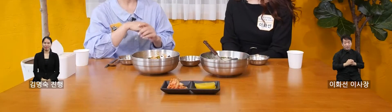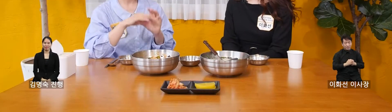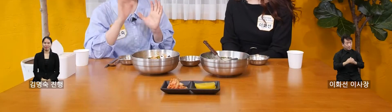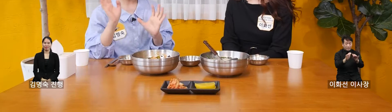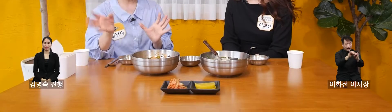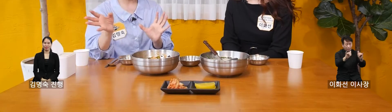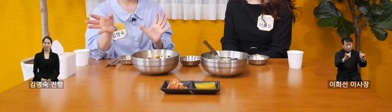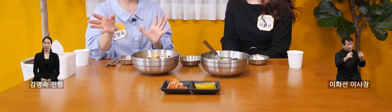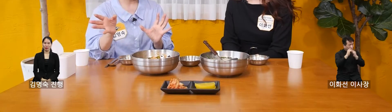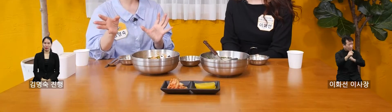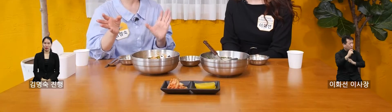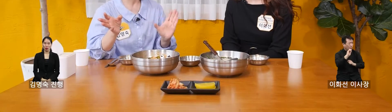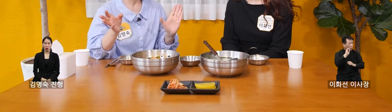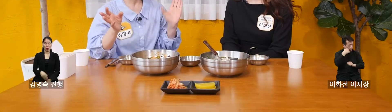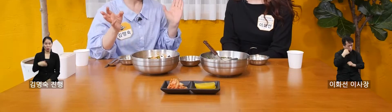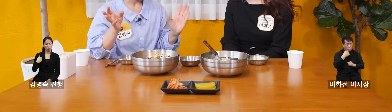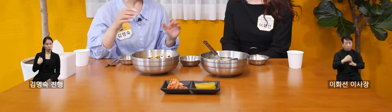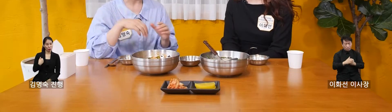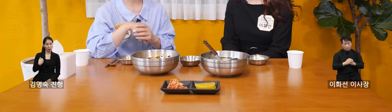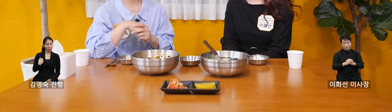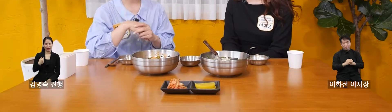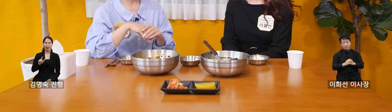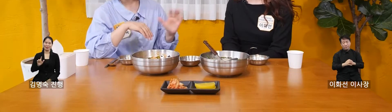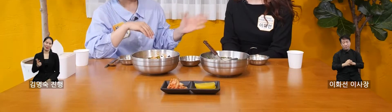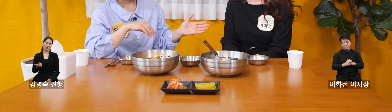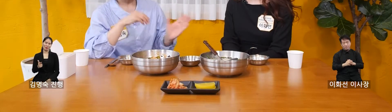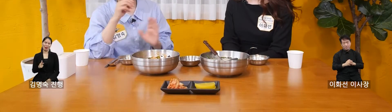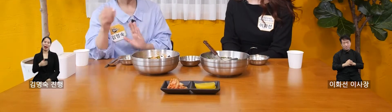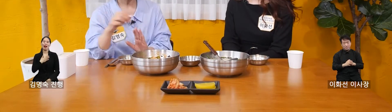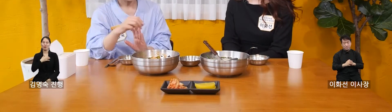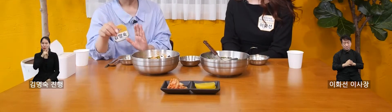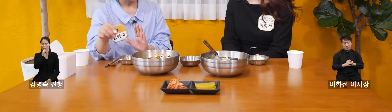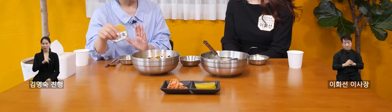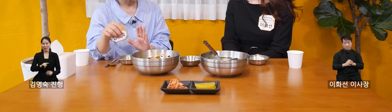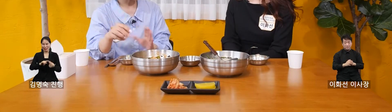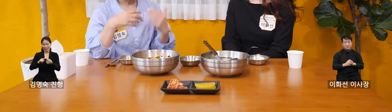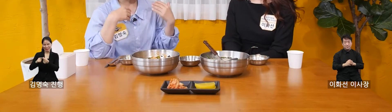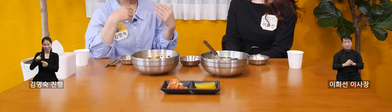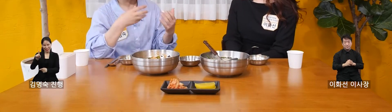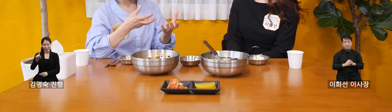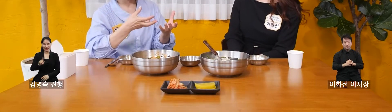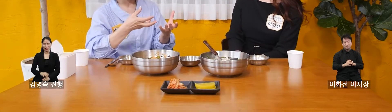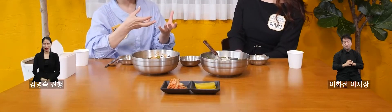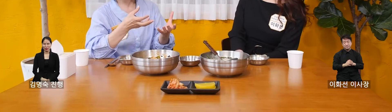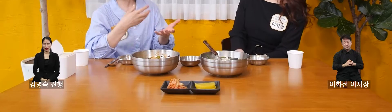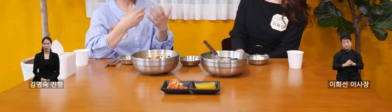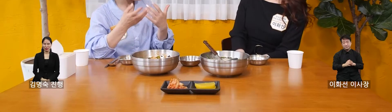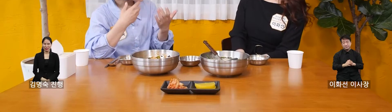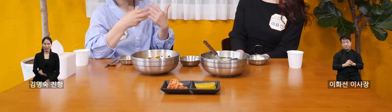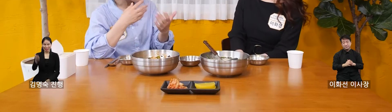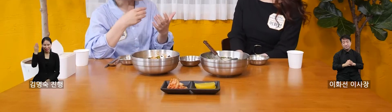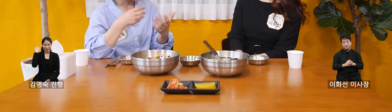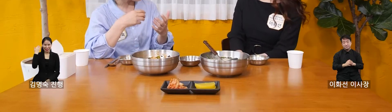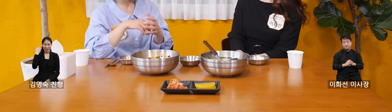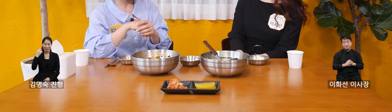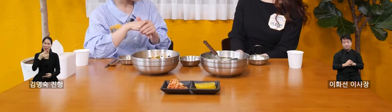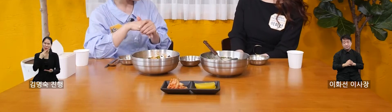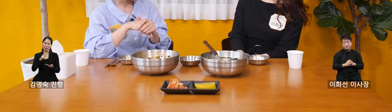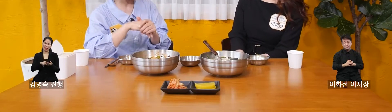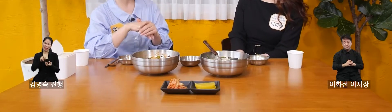그렇죠. 그러니까 모를 것 같으면서도 아, 그러니까 글씨 하나에서도 저희들이 이렇게 예전에는 편지